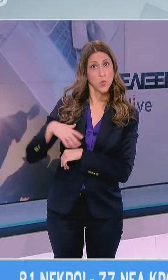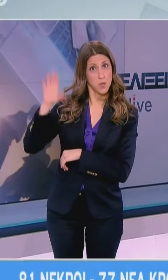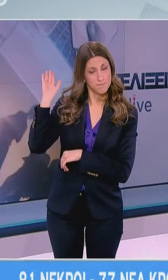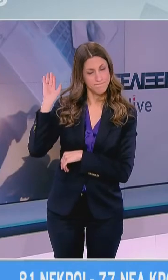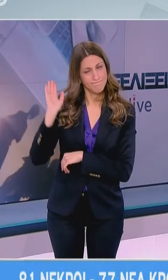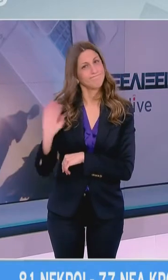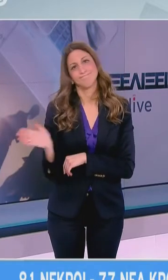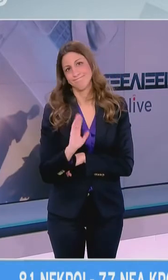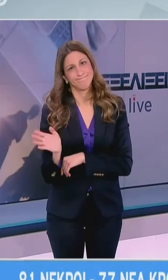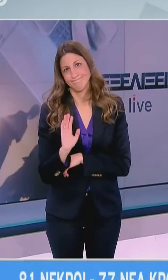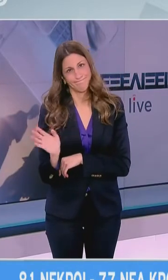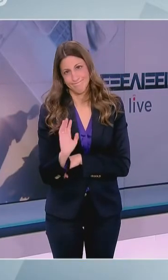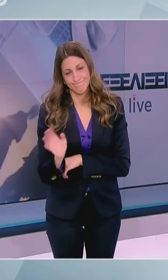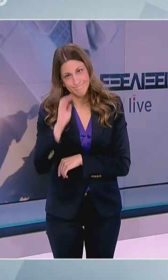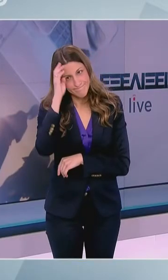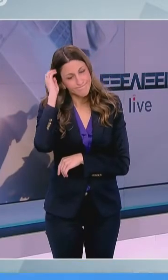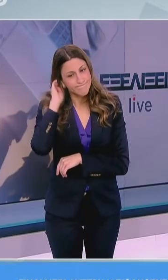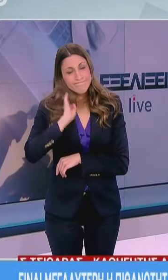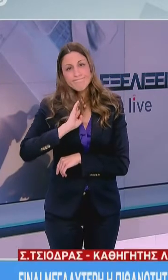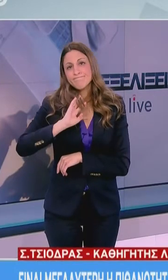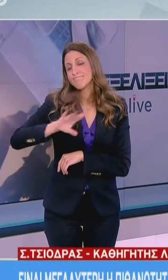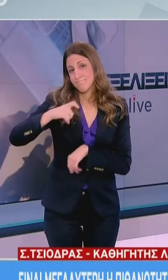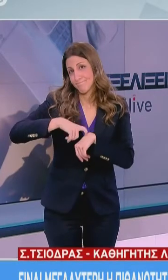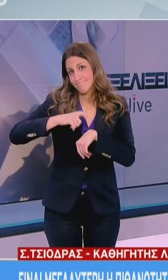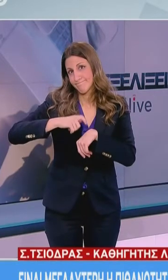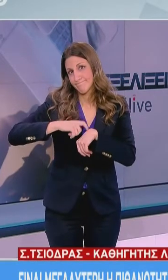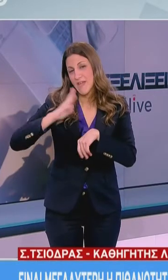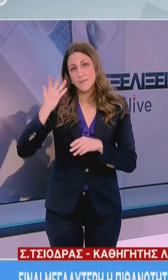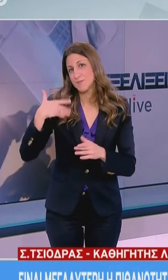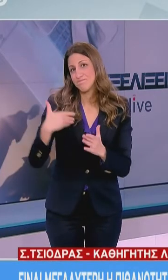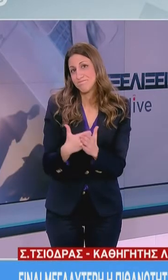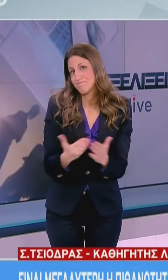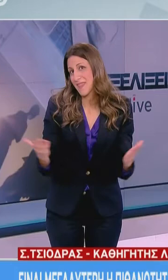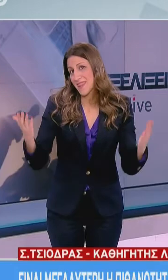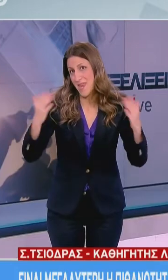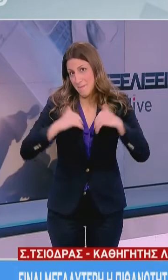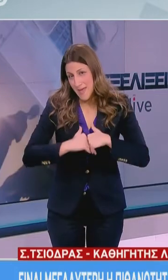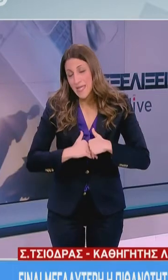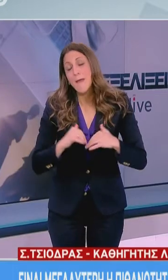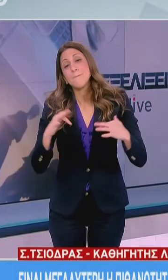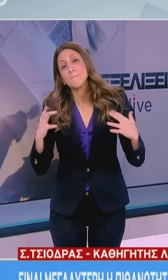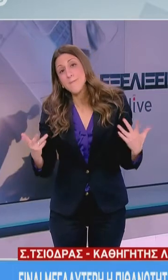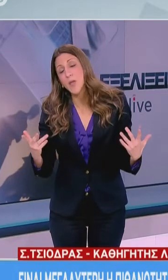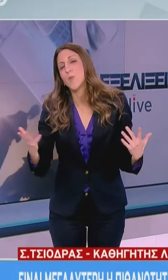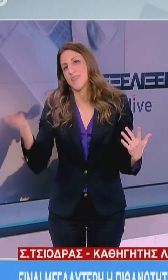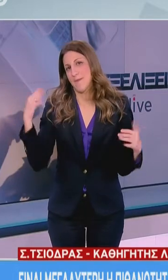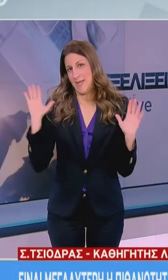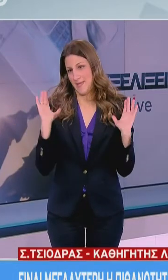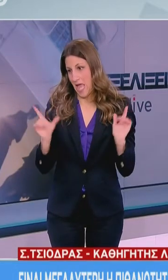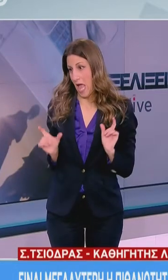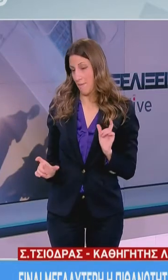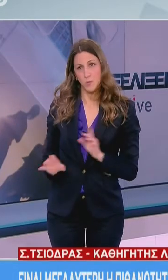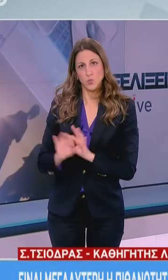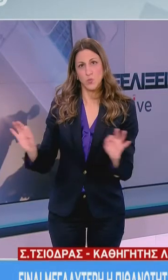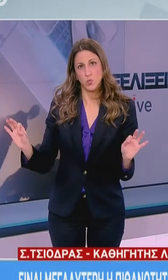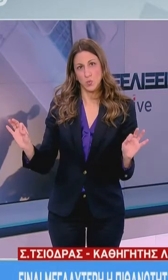αυτό δεν συμβαίνει. Δεν έχουμε επαρκή επιδημιολογικά και επιστημονικά δεδομένα για να το τεκμηριώσουμε, αλλά μάλλον δεν συμβαίνει γιατί είναι νέος ιός. Δεν